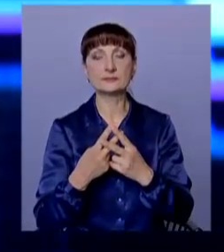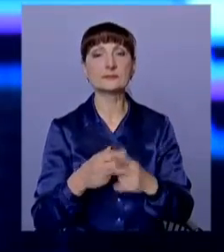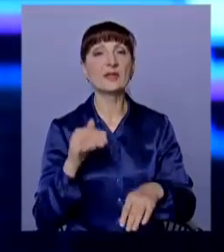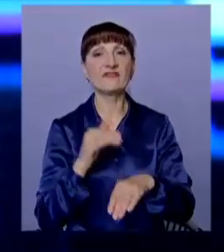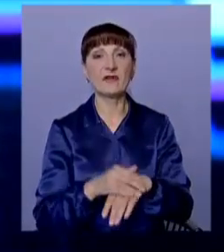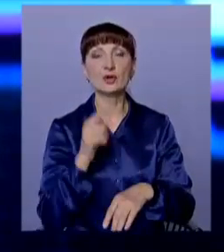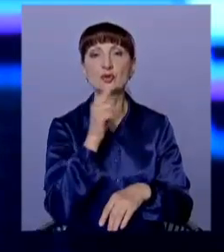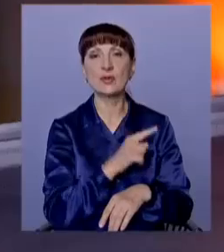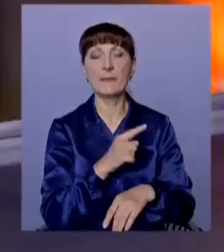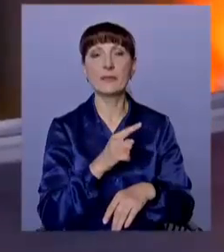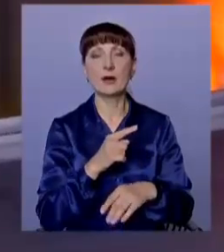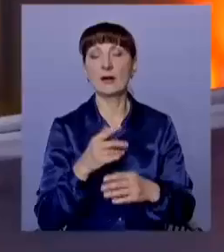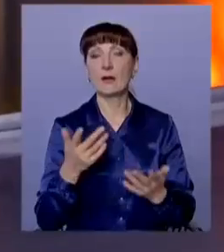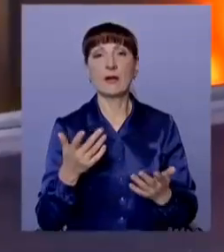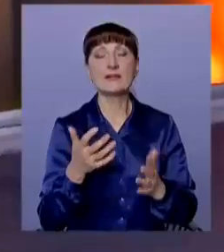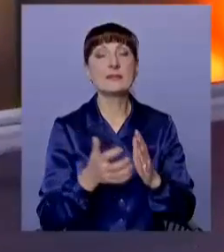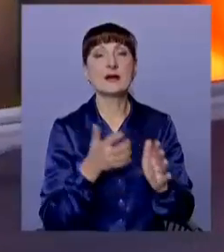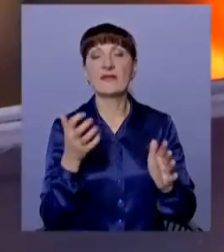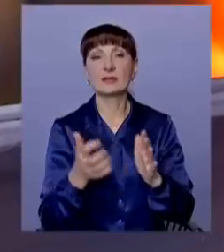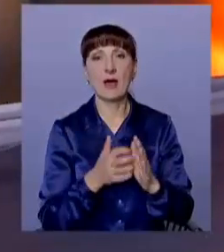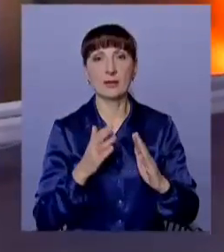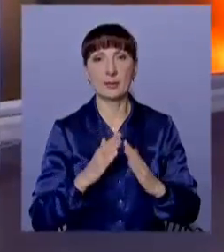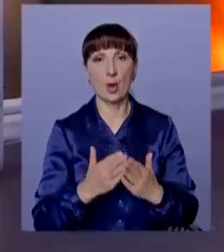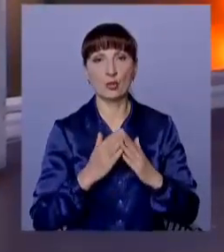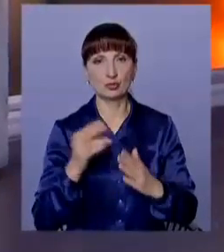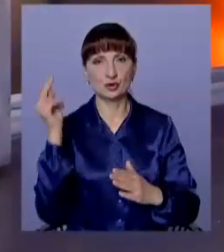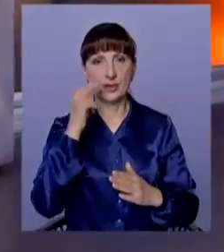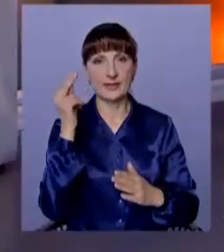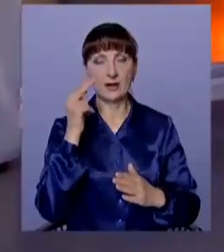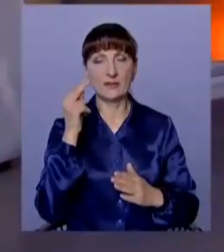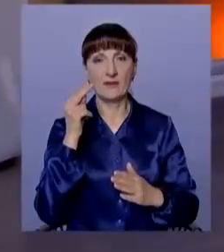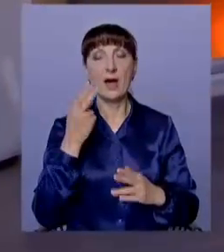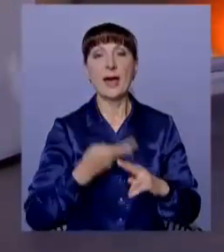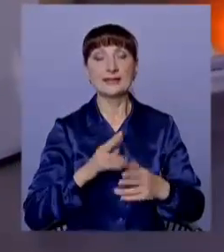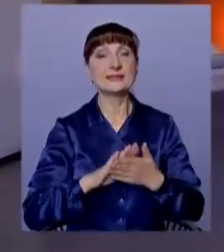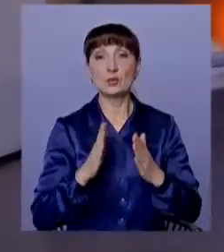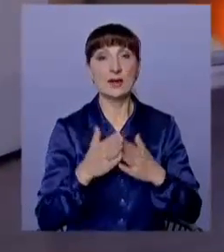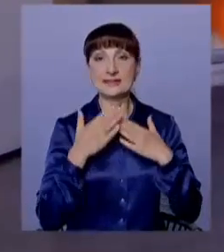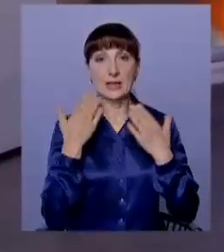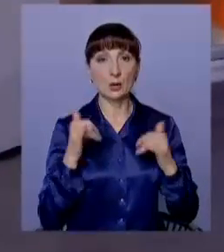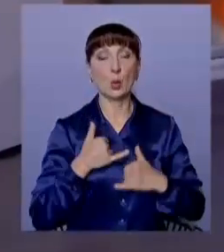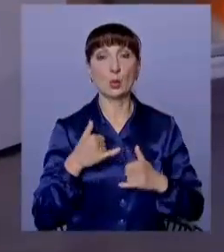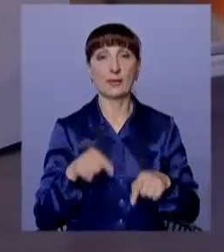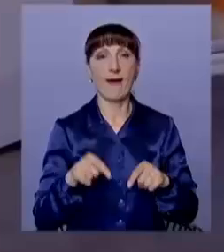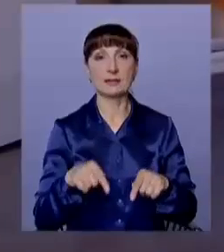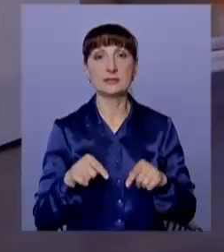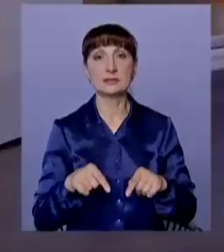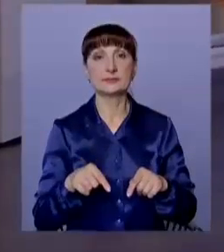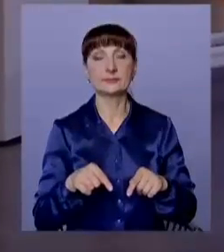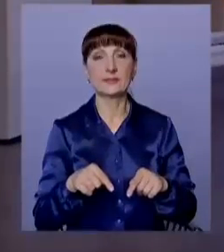там едва ли не рекордный дефицит по учебникам. Нам, я так понимаю, этой ситуации не грозит, потому что у нас